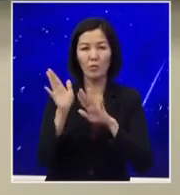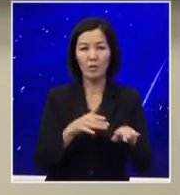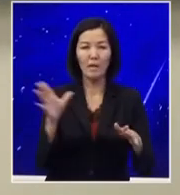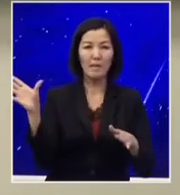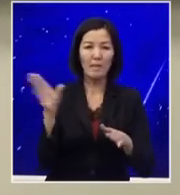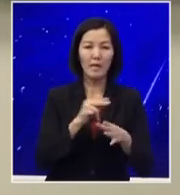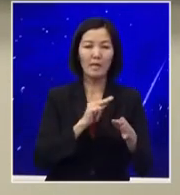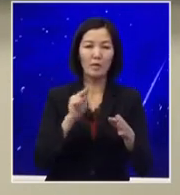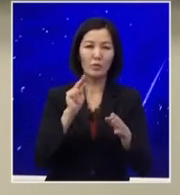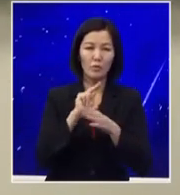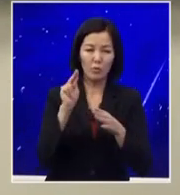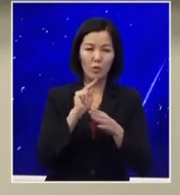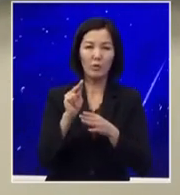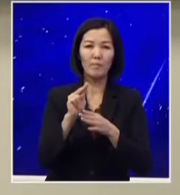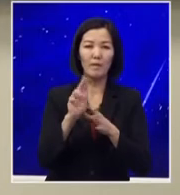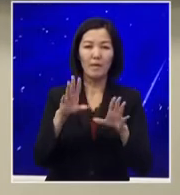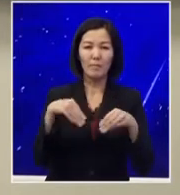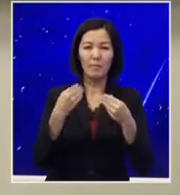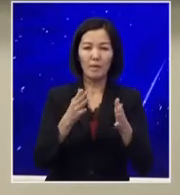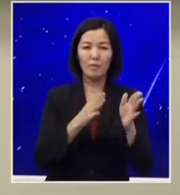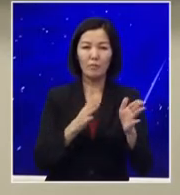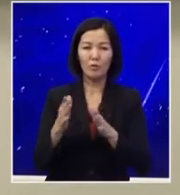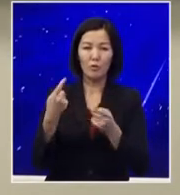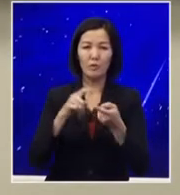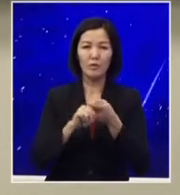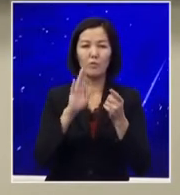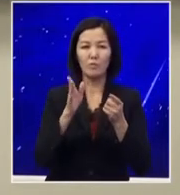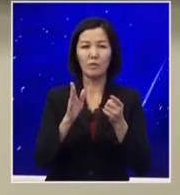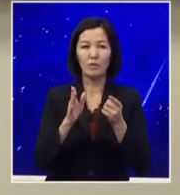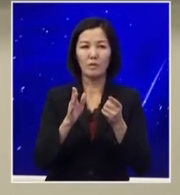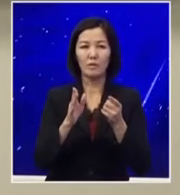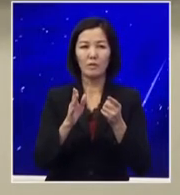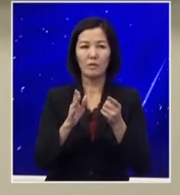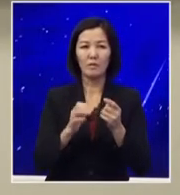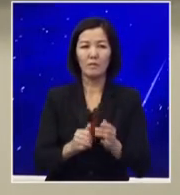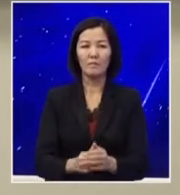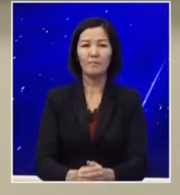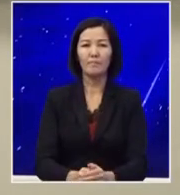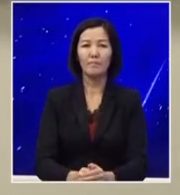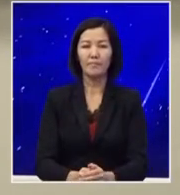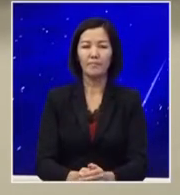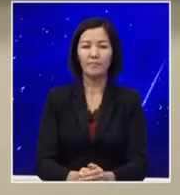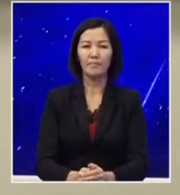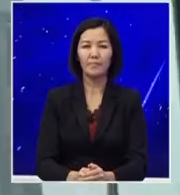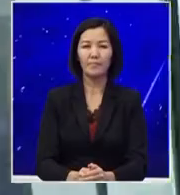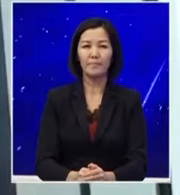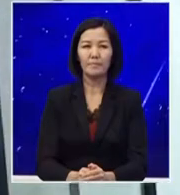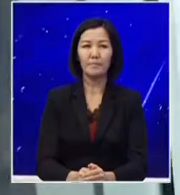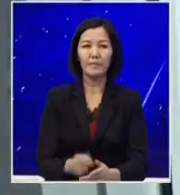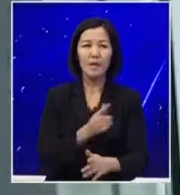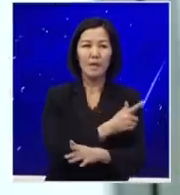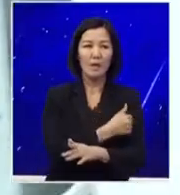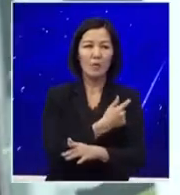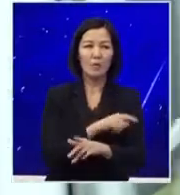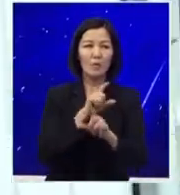үйретіп, қолдарына беріп, жүйені орысша айтқанда в бой пускаем дейді, сол в бой будем пускать. Аурухана